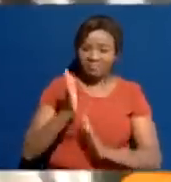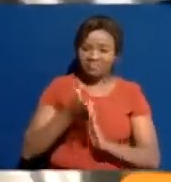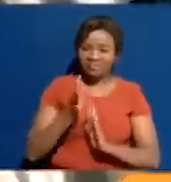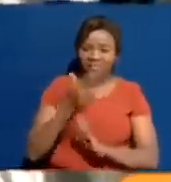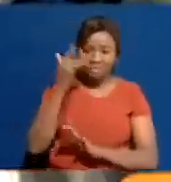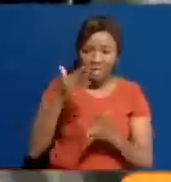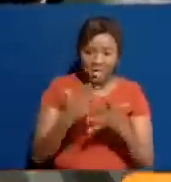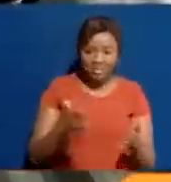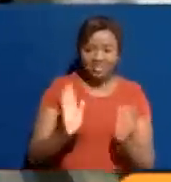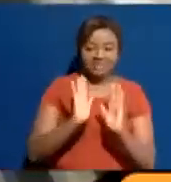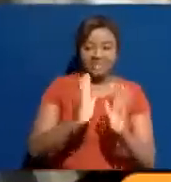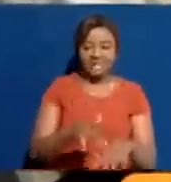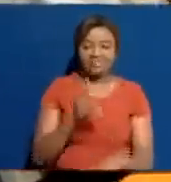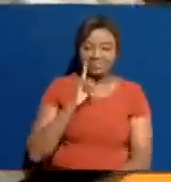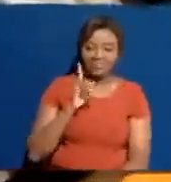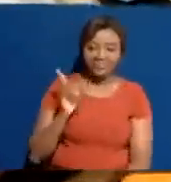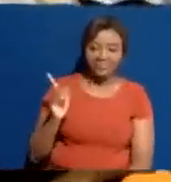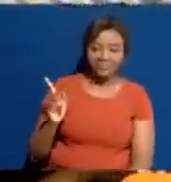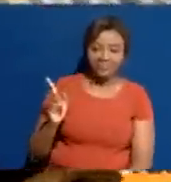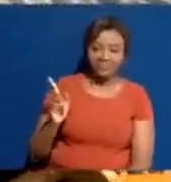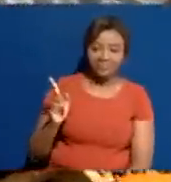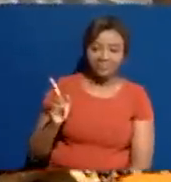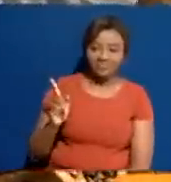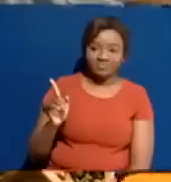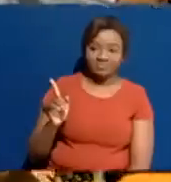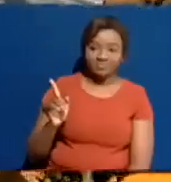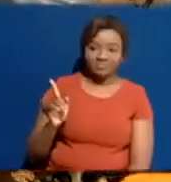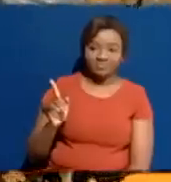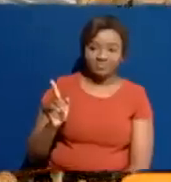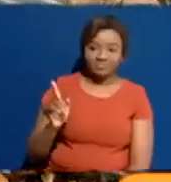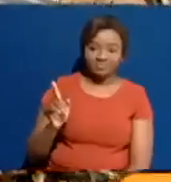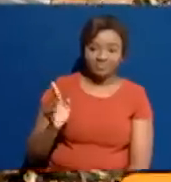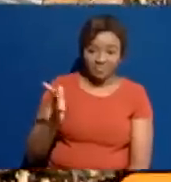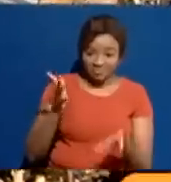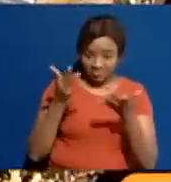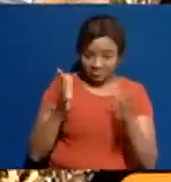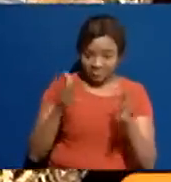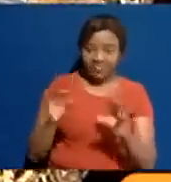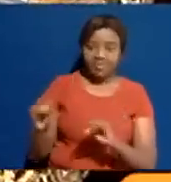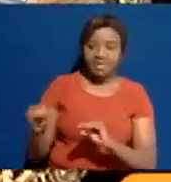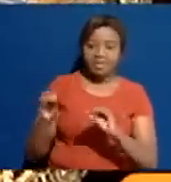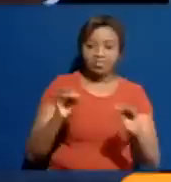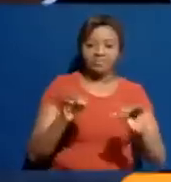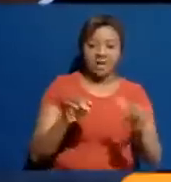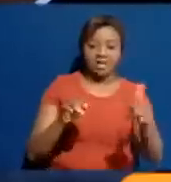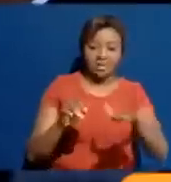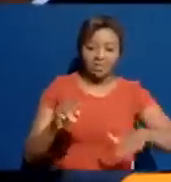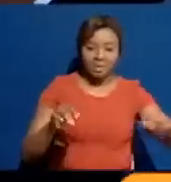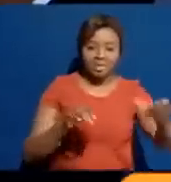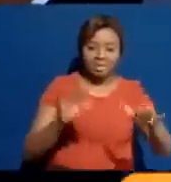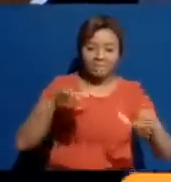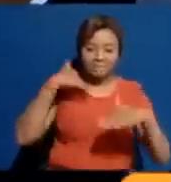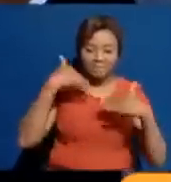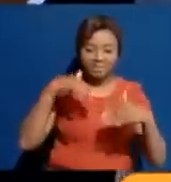Vifaa vya ujenzi vilitapakaa kote. Wavamizi hao kisha walielekea katika sehemu iliyotengewa mifugo. Na